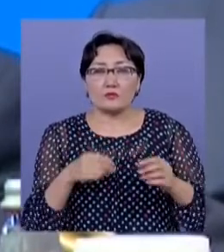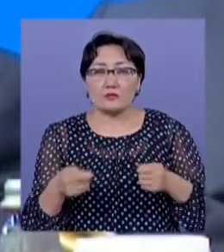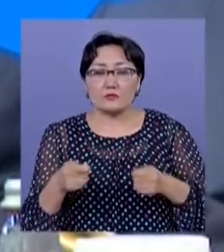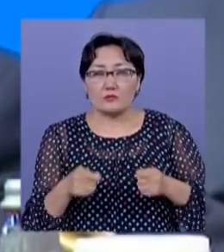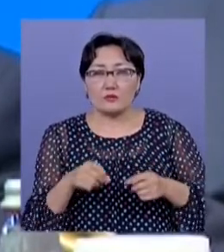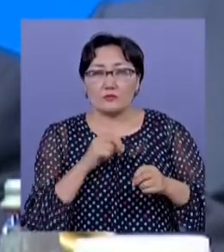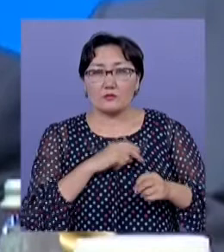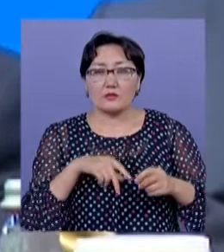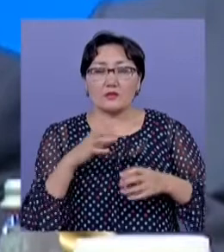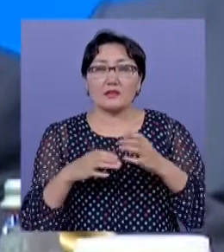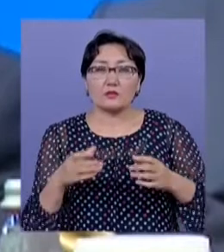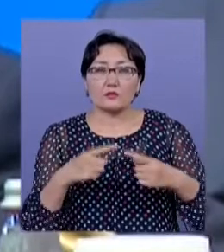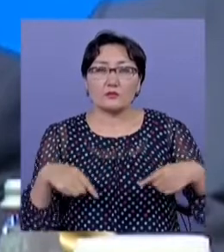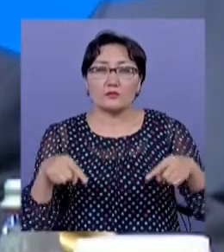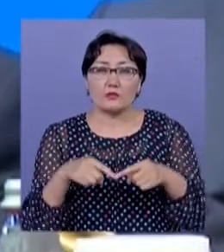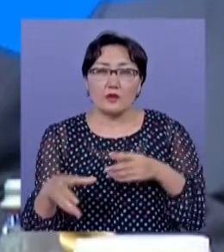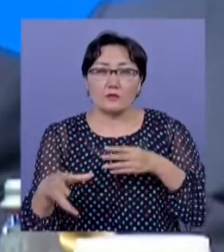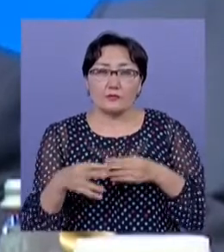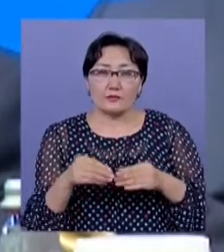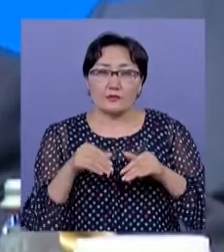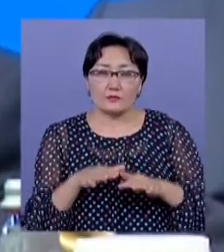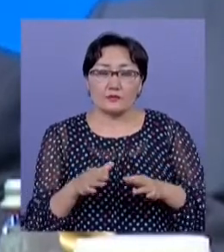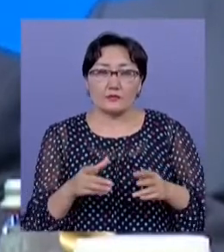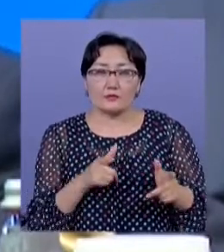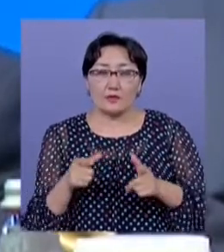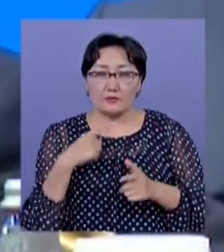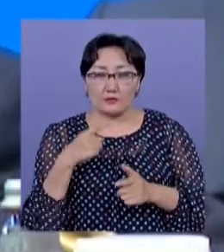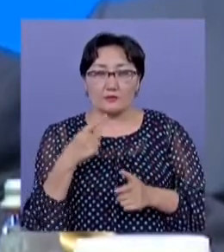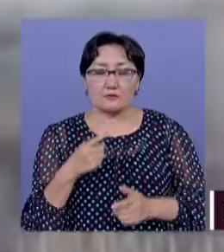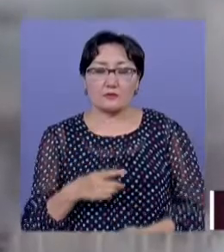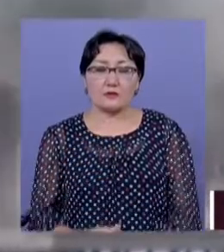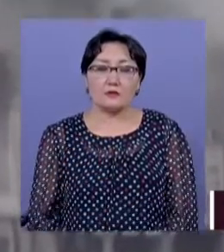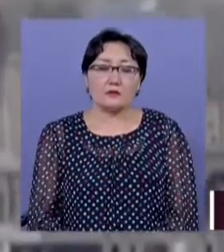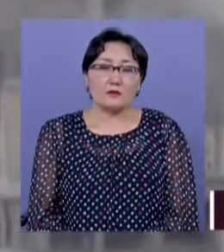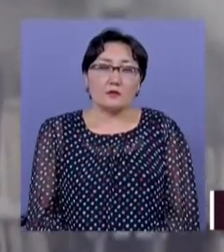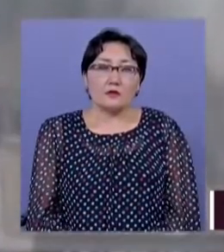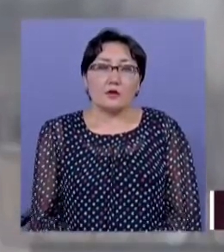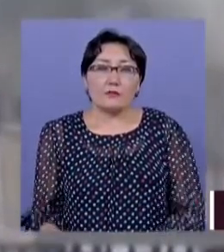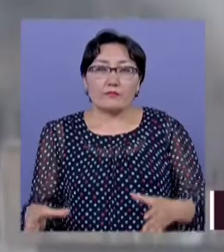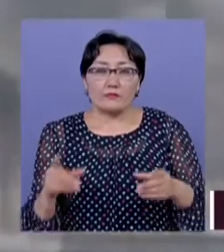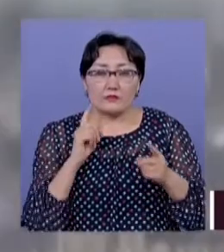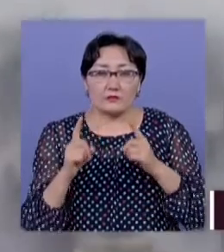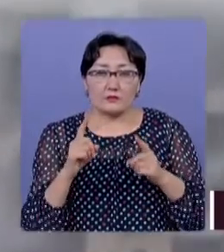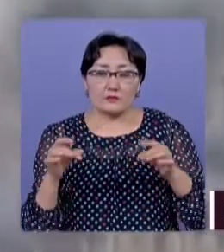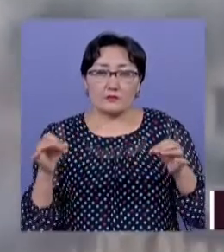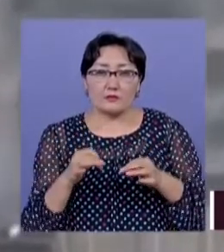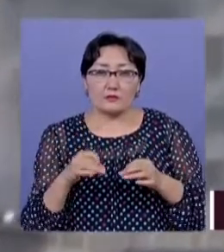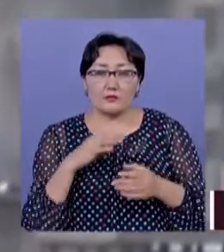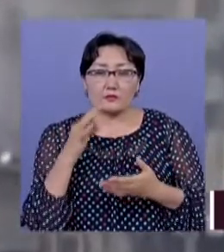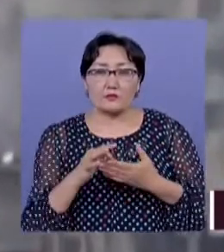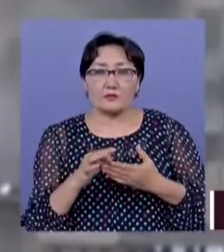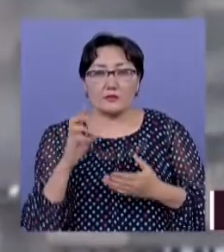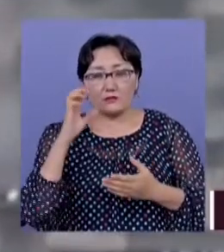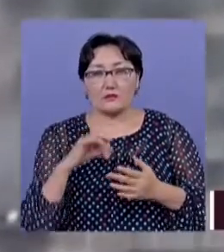маманданған халықаралық ұйымдармен өзара әрекеттесуге дайын екенімізді мәлімдейміз. Басқосуға қатысқан кепіл мемлекеттер